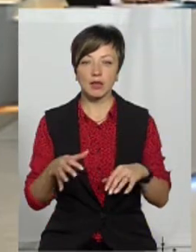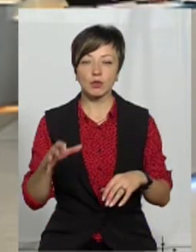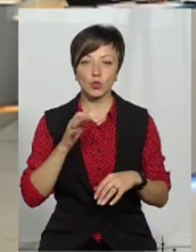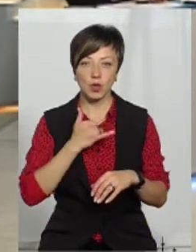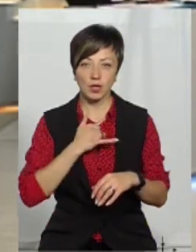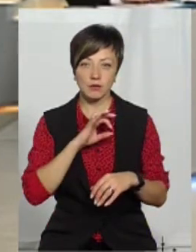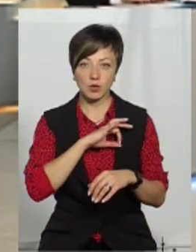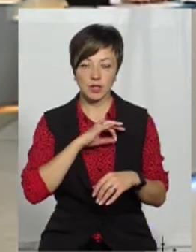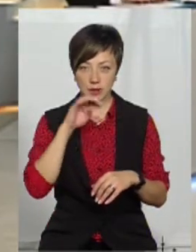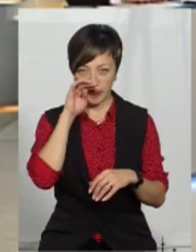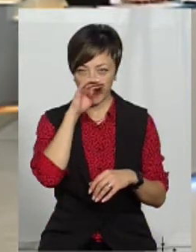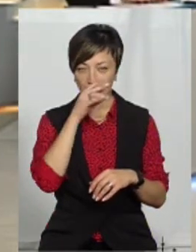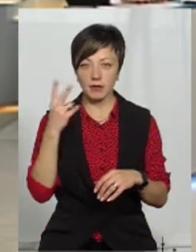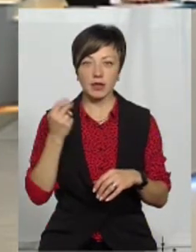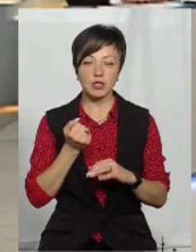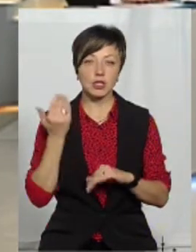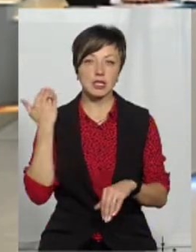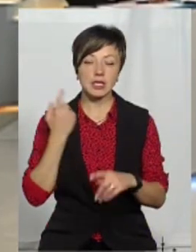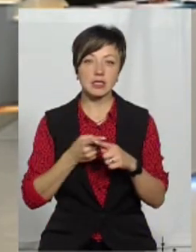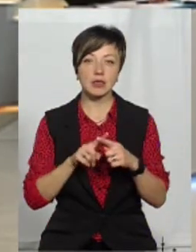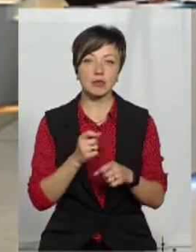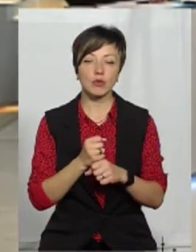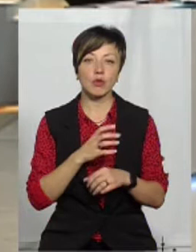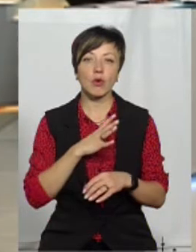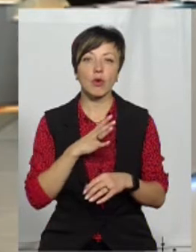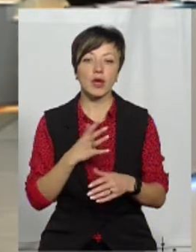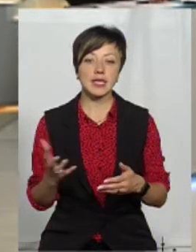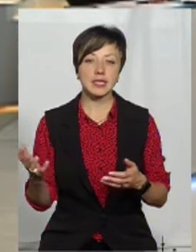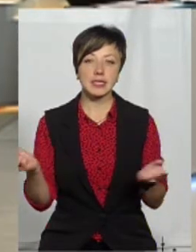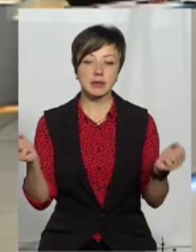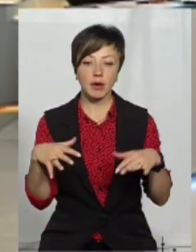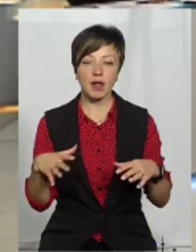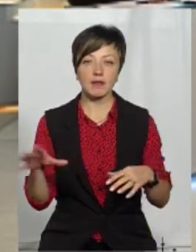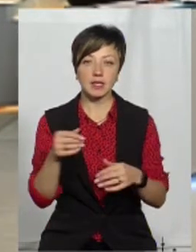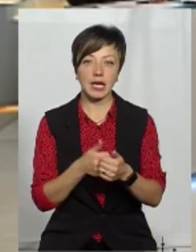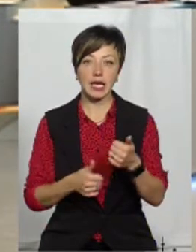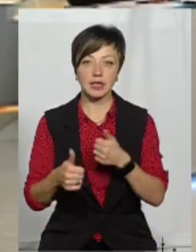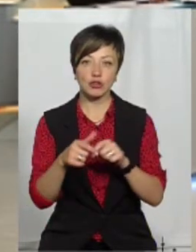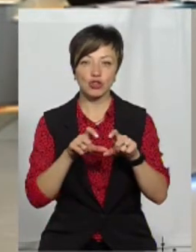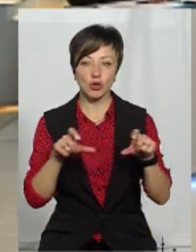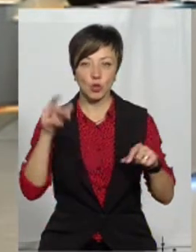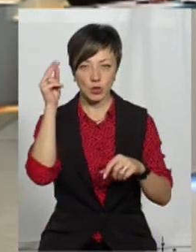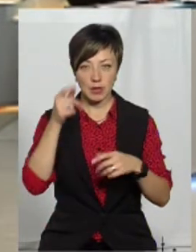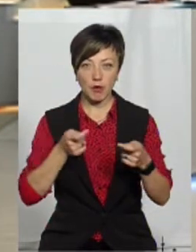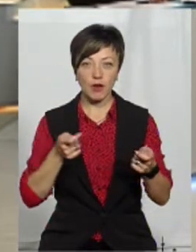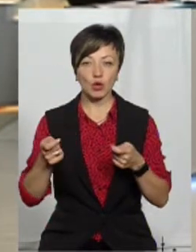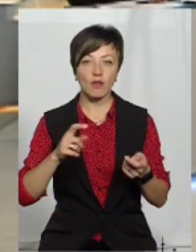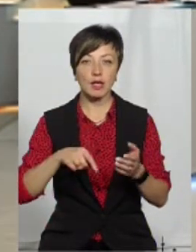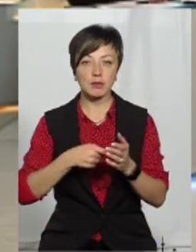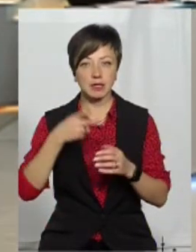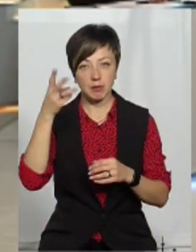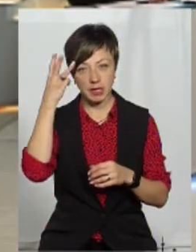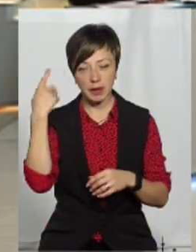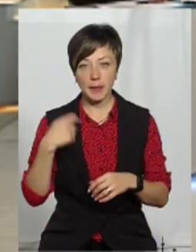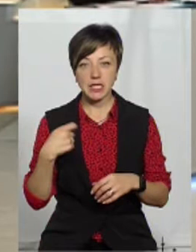області, буквально, можливо, ми бачили два тижні назад це було. Ми зібрали всіх лідерів шкільного самоврядування міста Хмельницький.